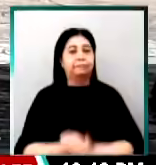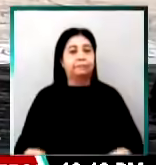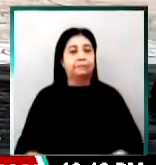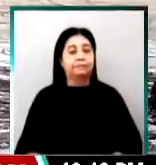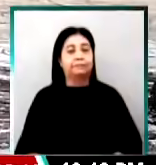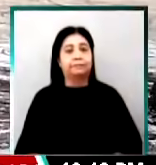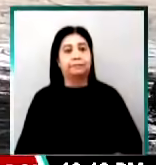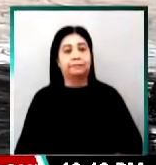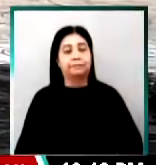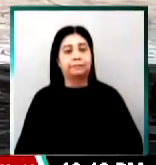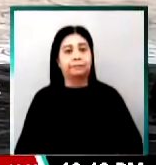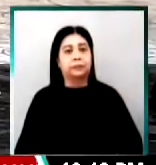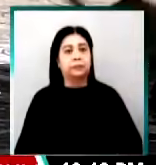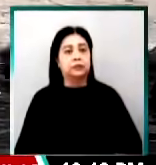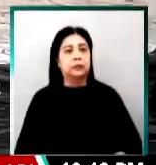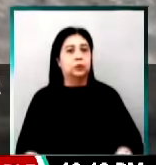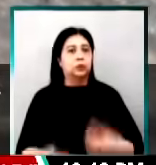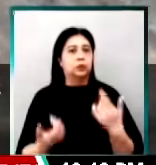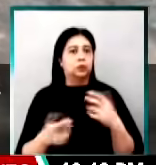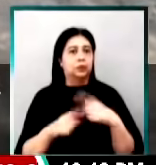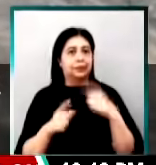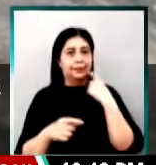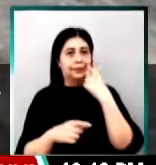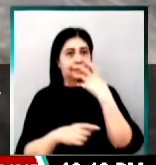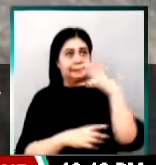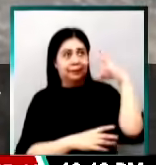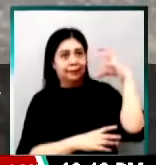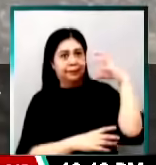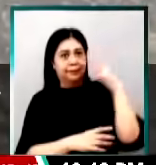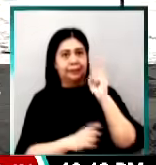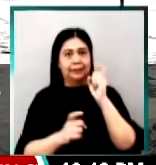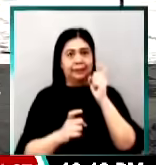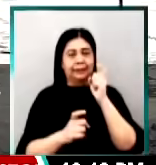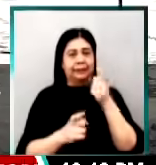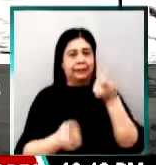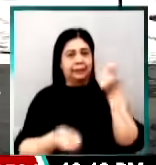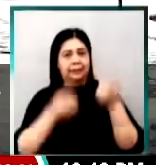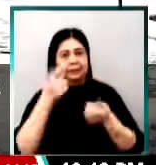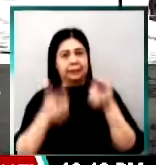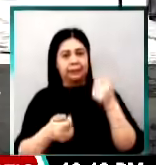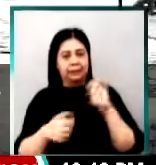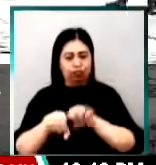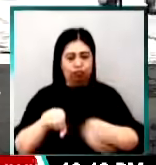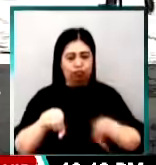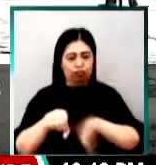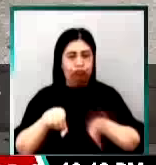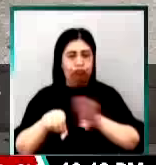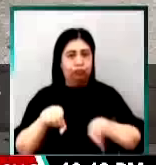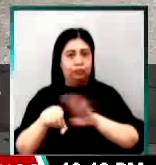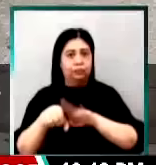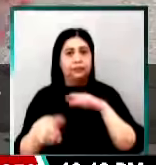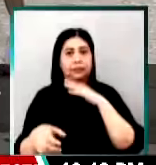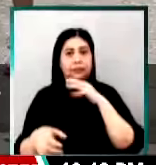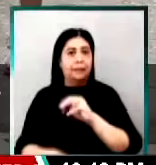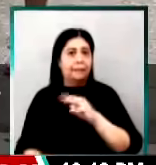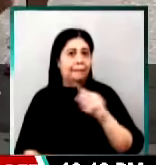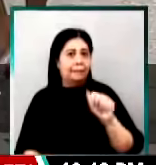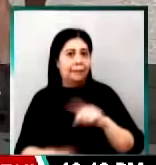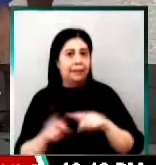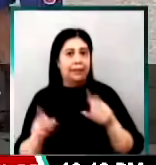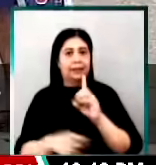Nang sandali namang umaraw kanina, nagkumahog sa pagtatanggal ng mga bara sa drainage ang MMDA at